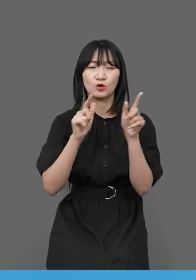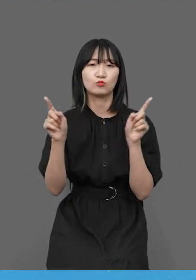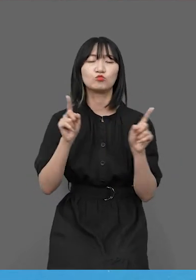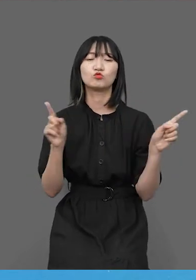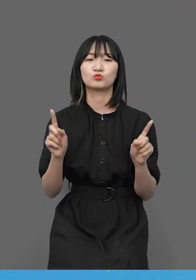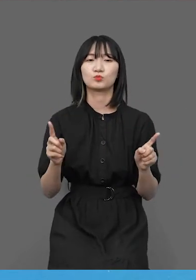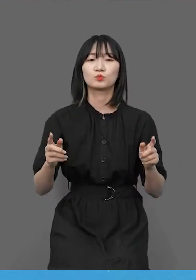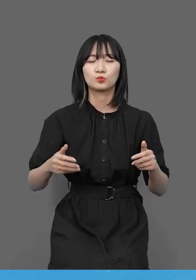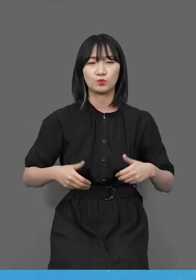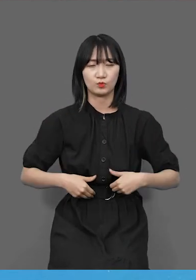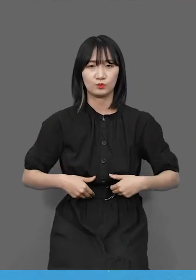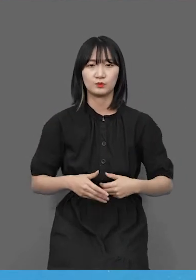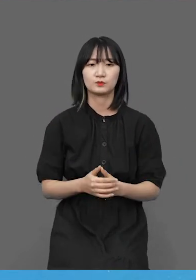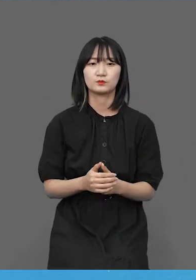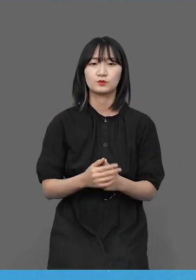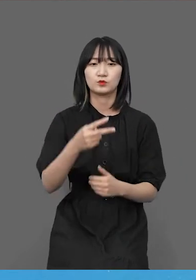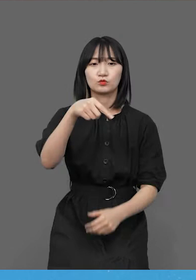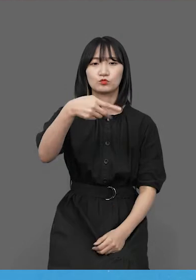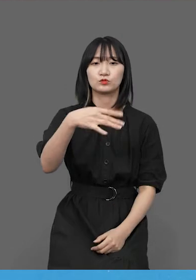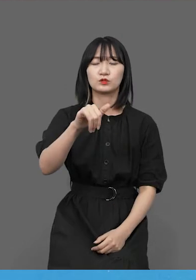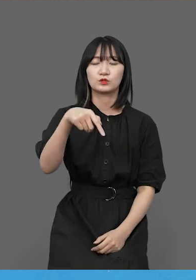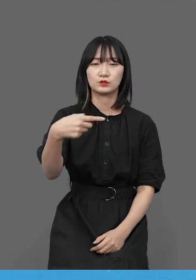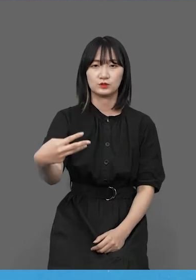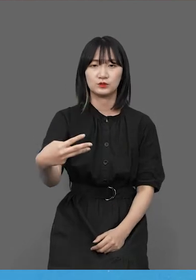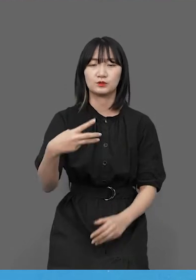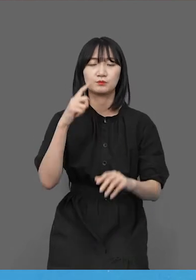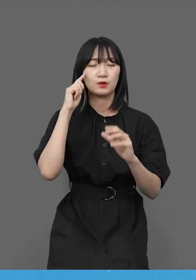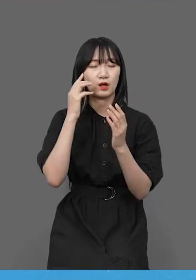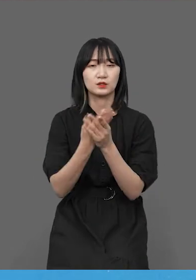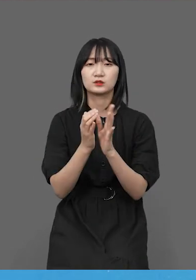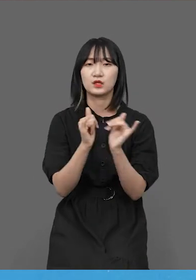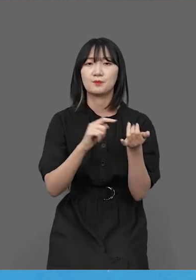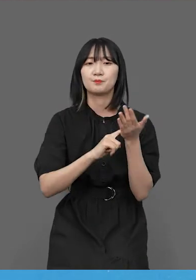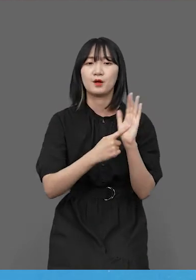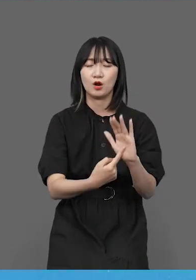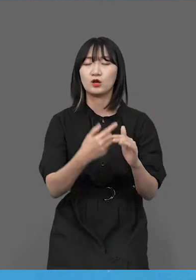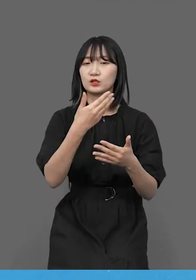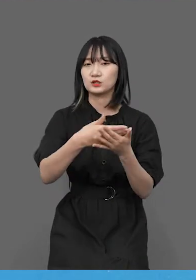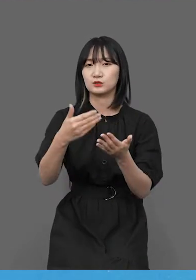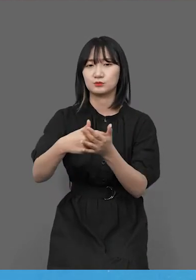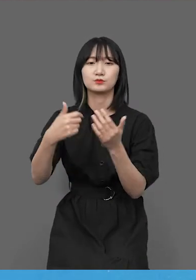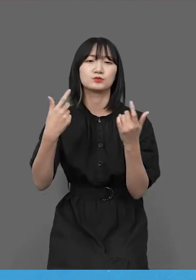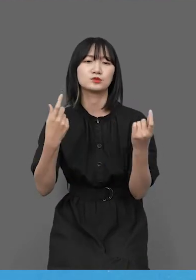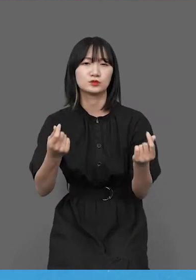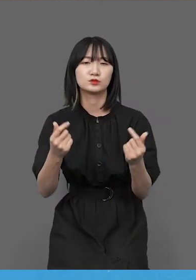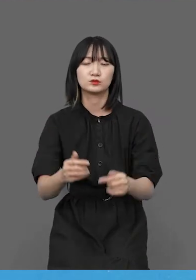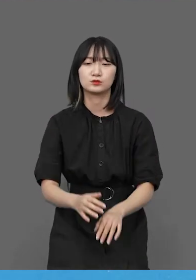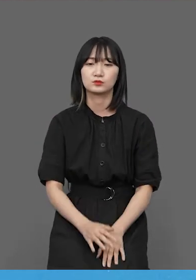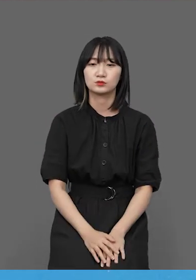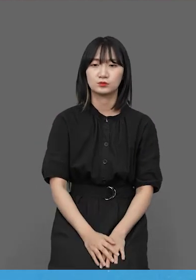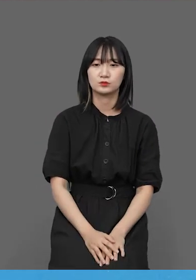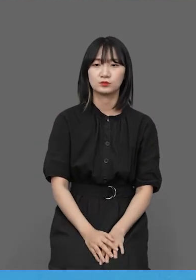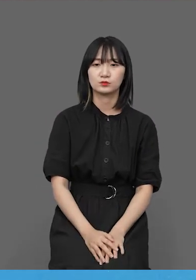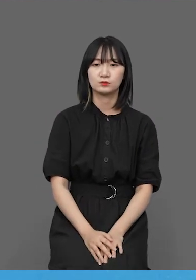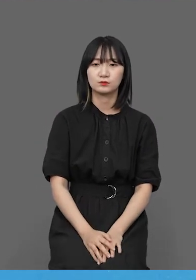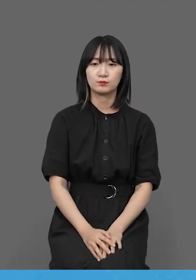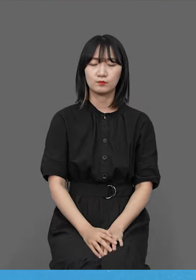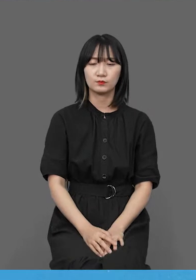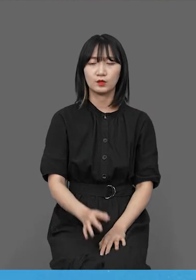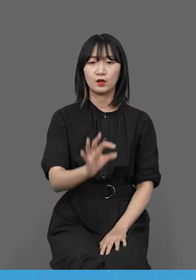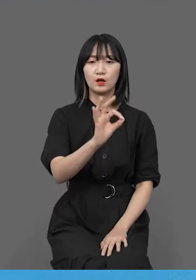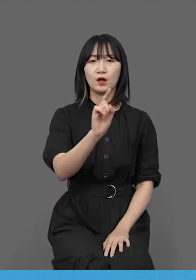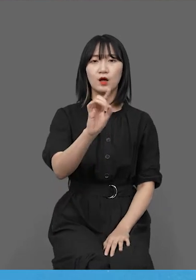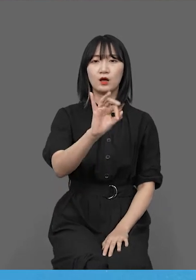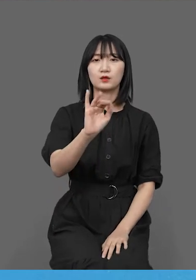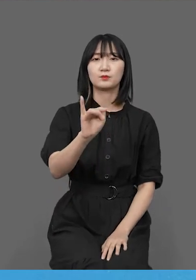된다. 아까 둘리틀 박사가 그 표현했던 그 그림과 비슷한 그림이 나죠. 밴더빌트 대학, 이 아이비 리그